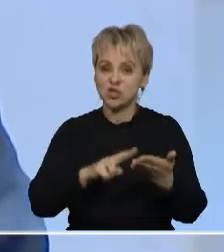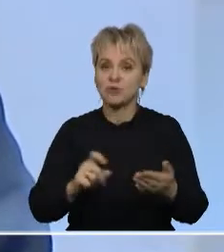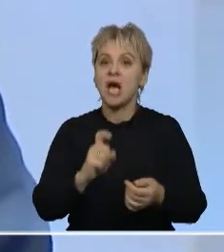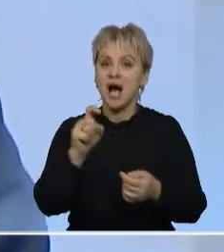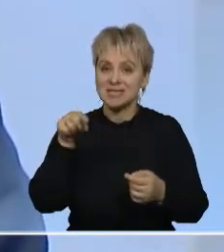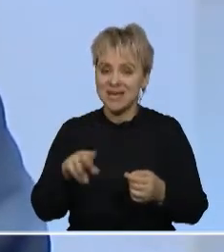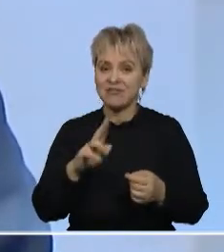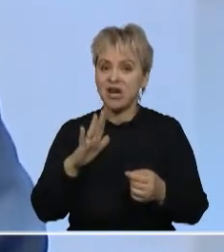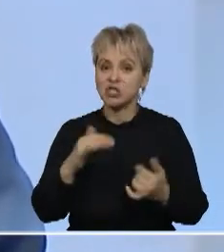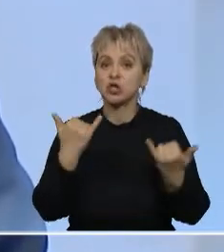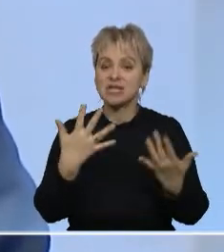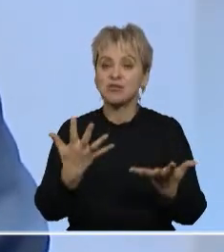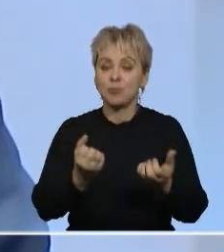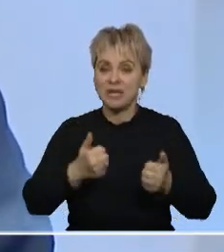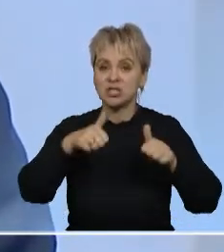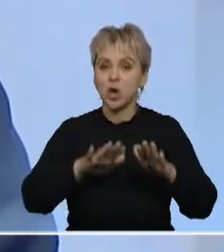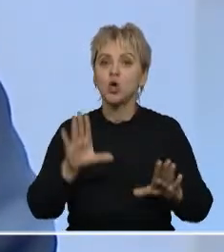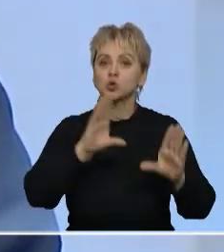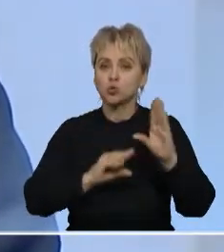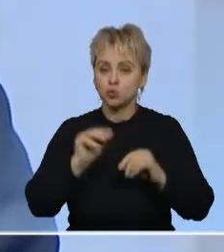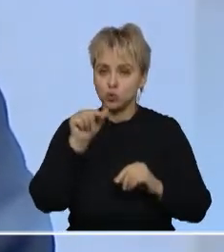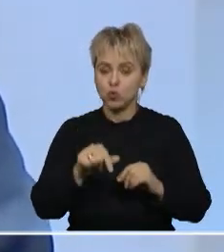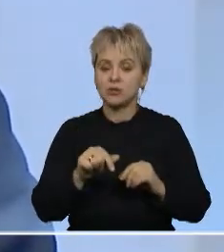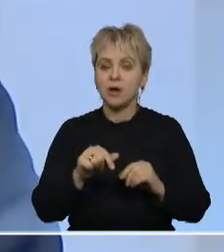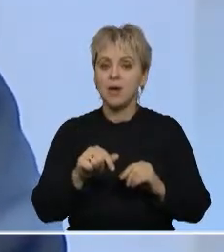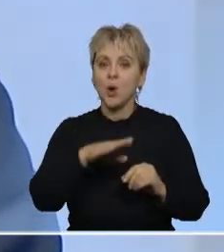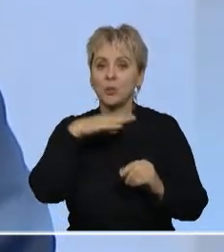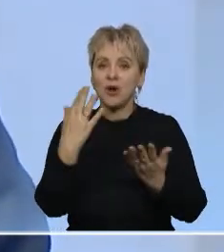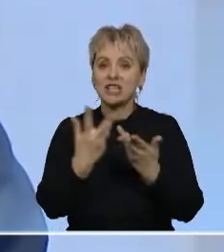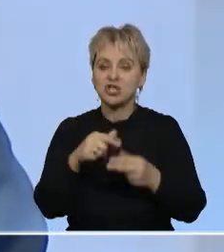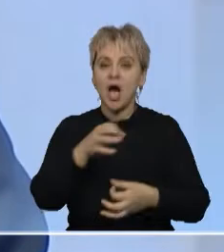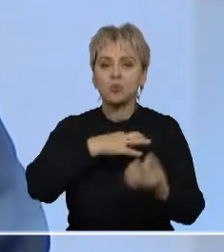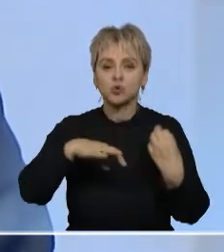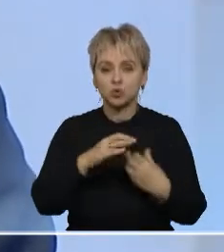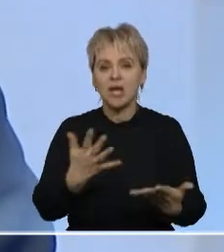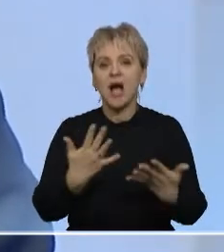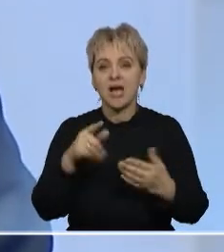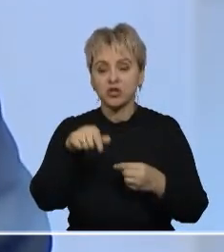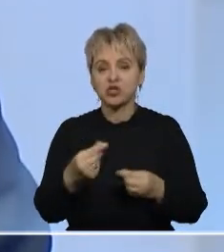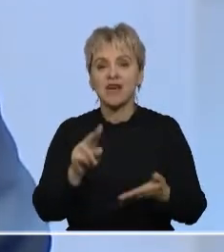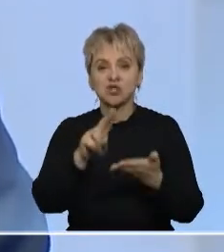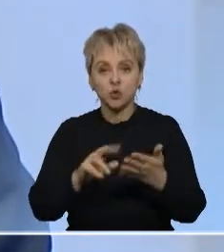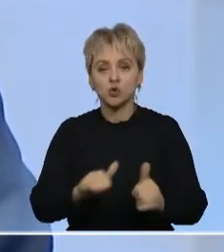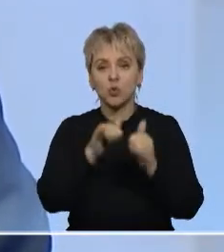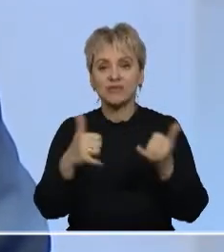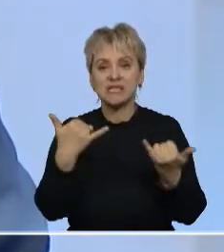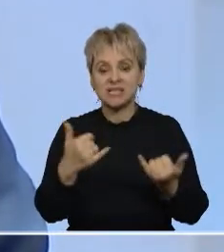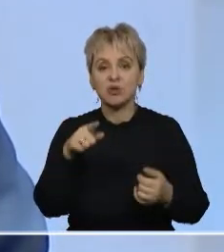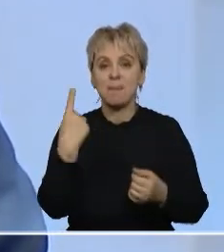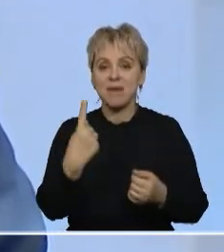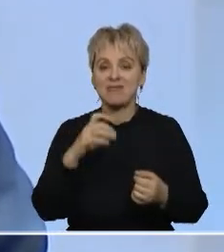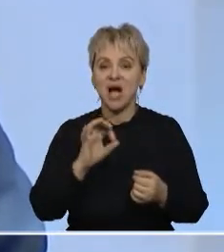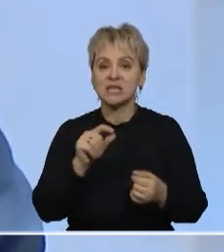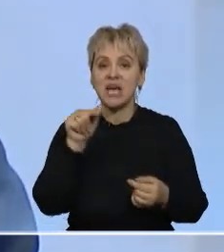собственников. И на сегодня принято решение с учетом многочисленных обсуждений, конечно, взнос увеличить. На сегодня с 1